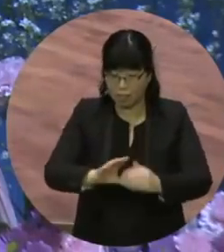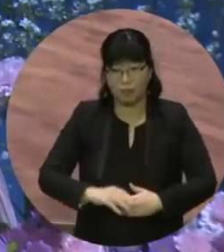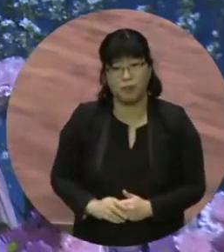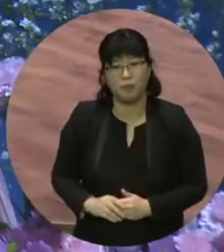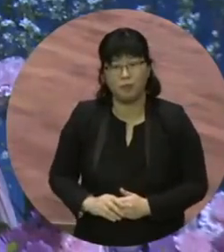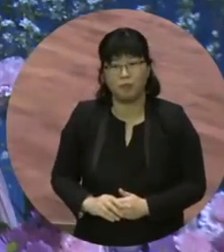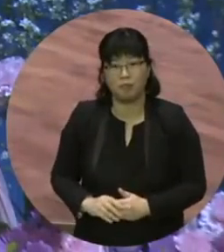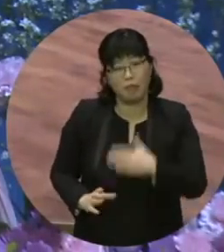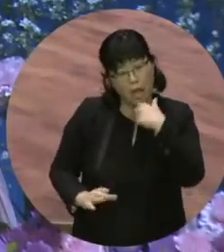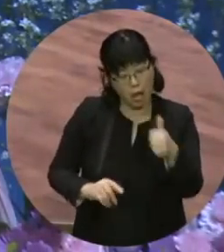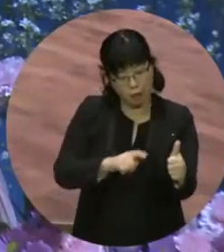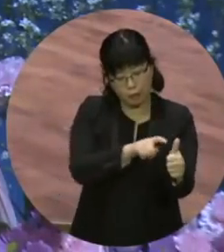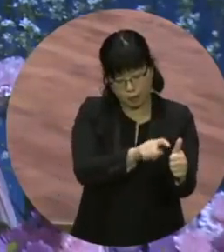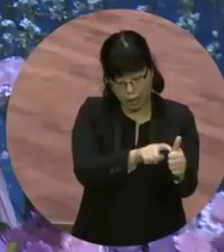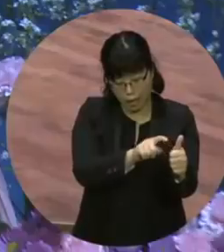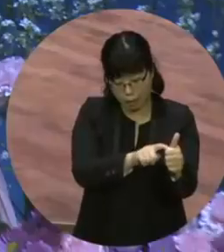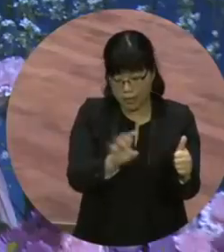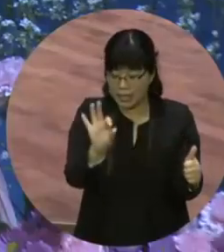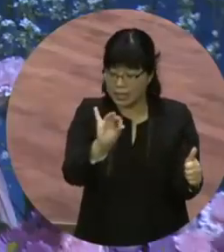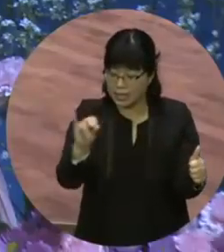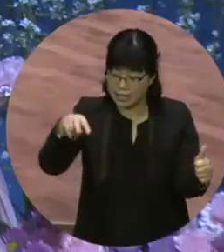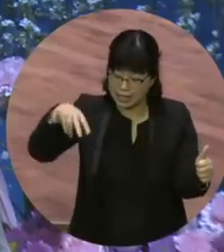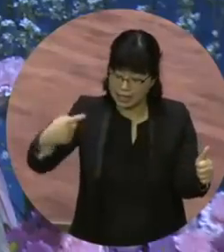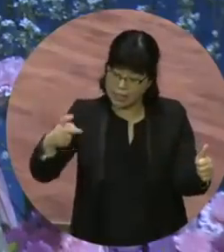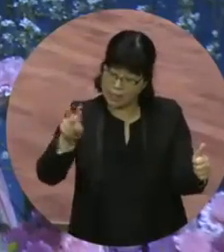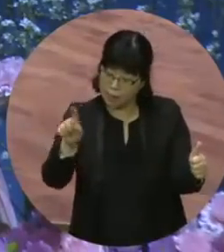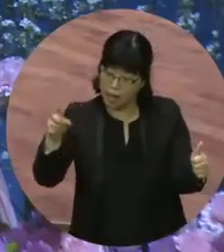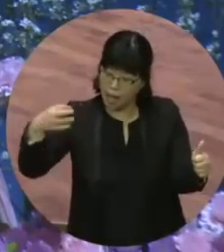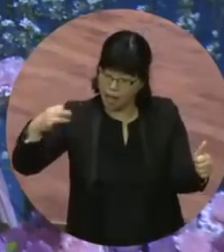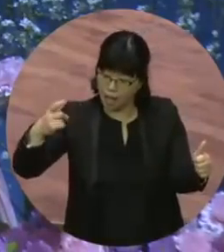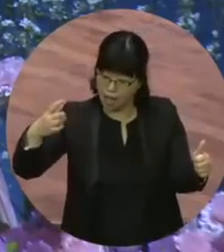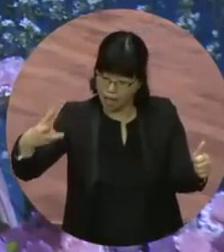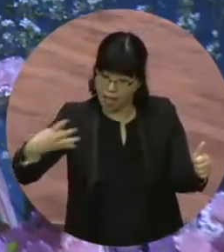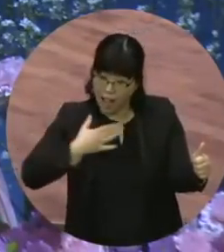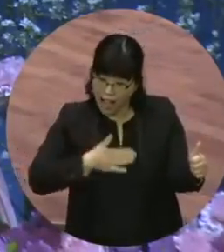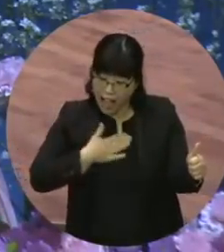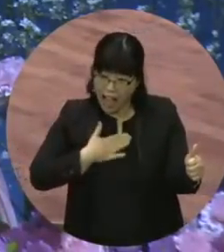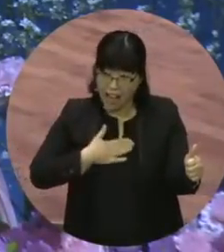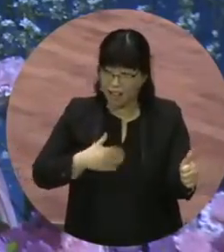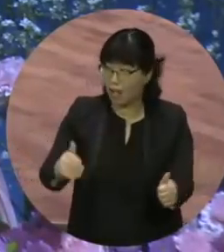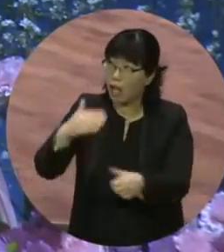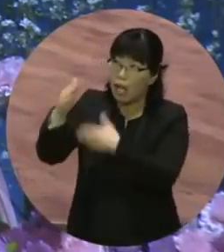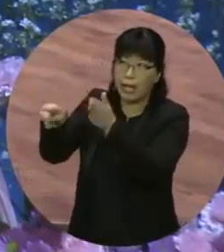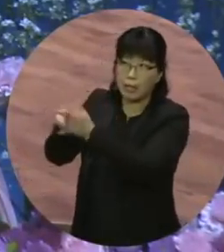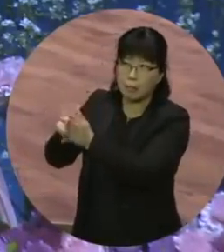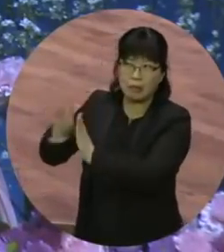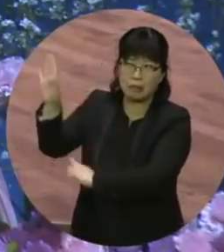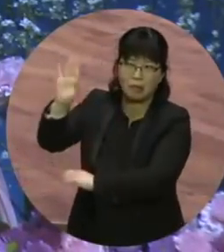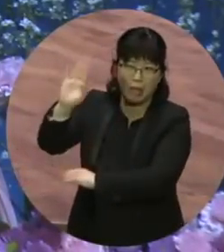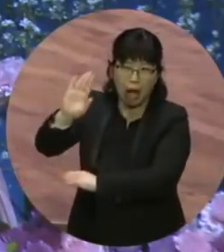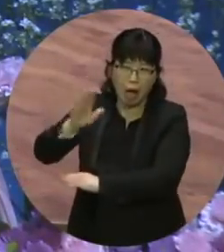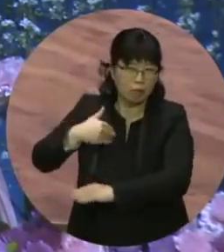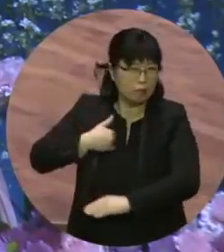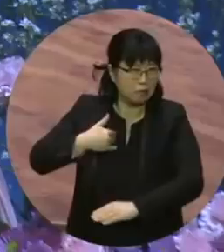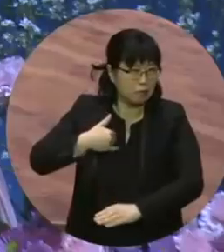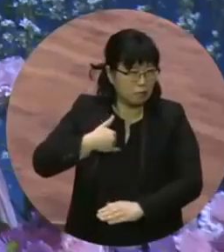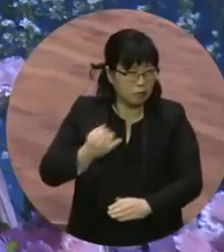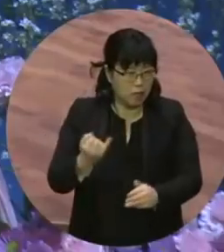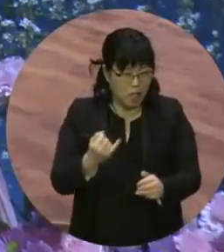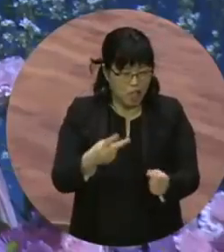지 13년이 흐른 시점이에요. 창세기 16장 마지막